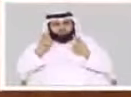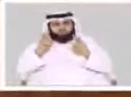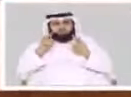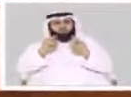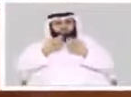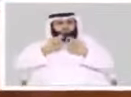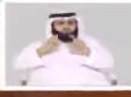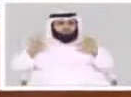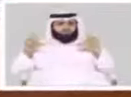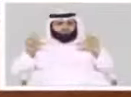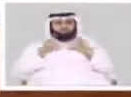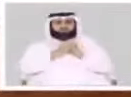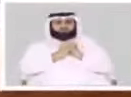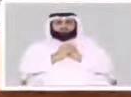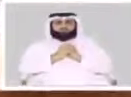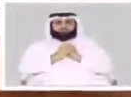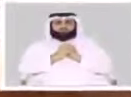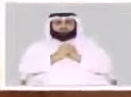بيان